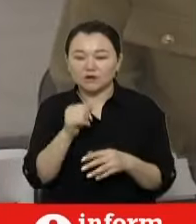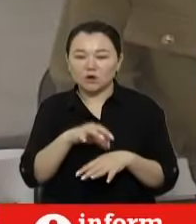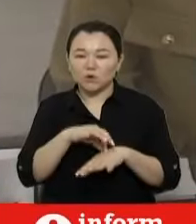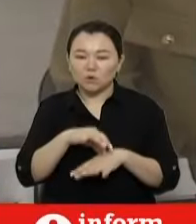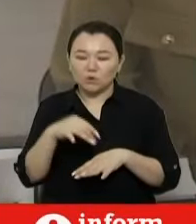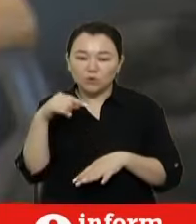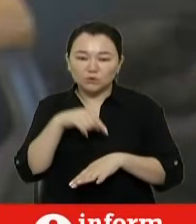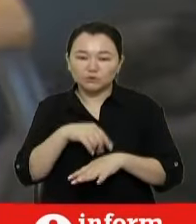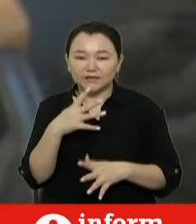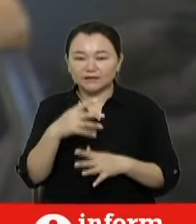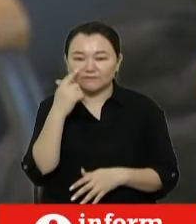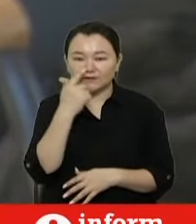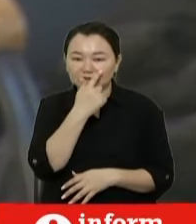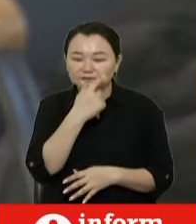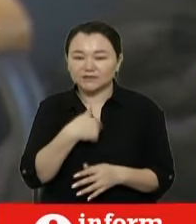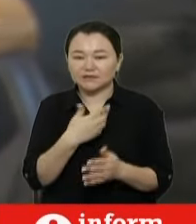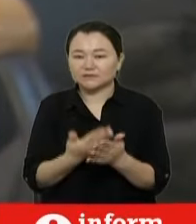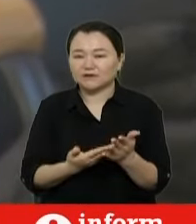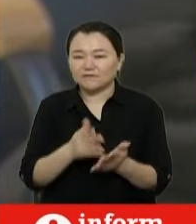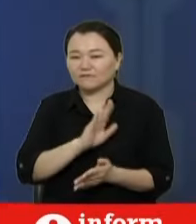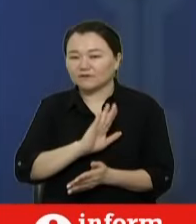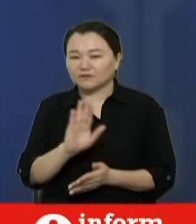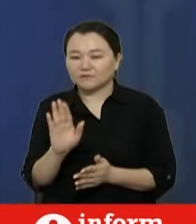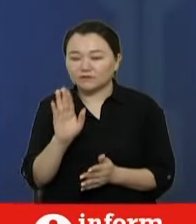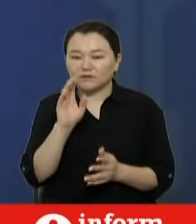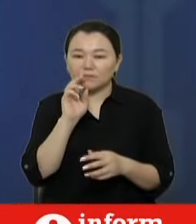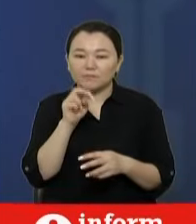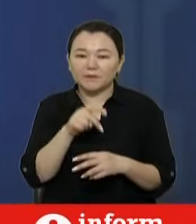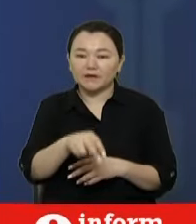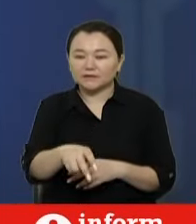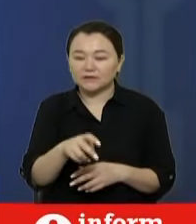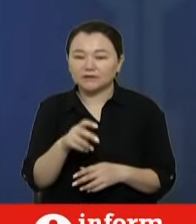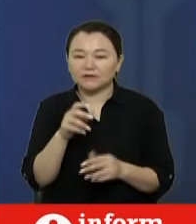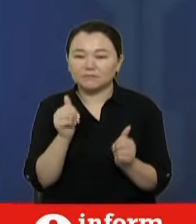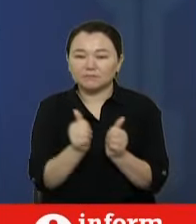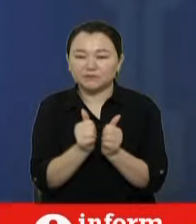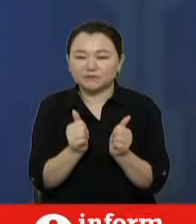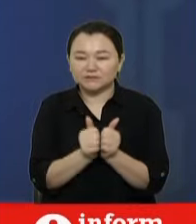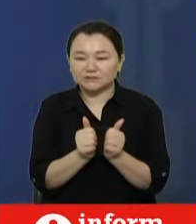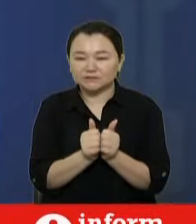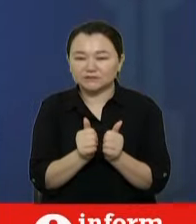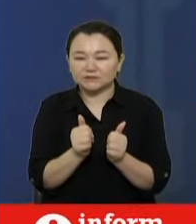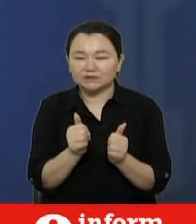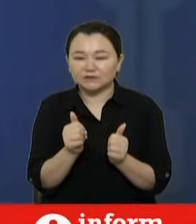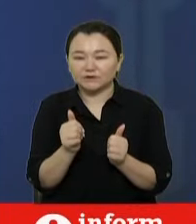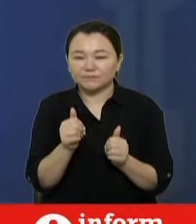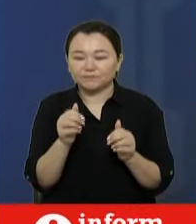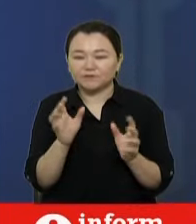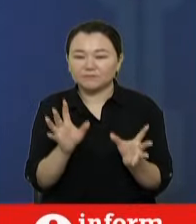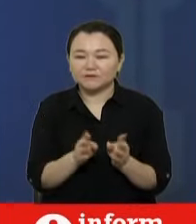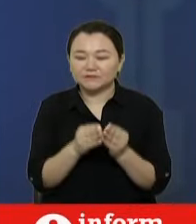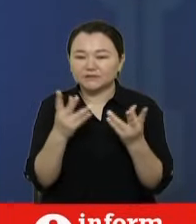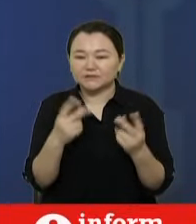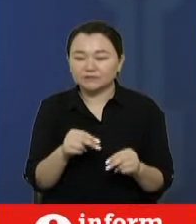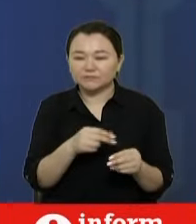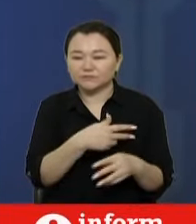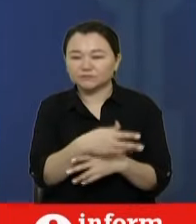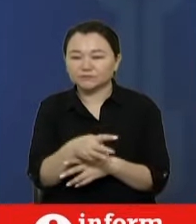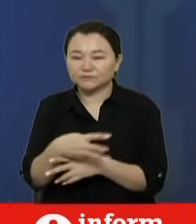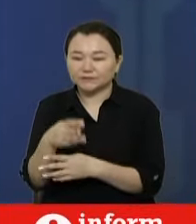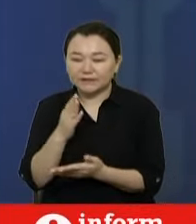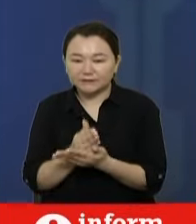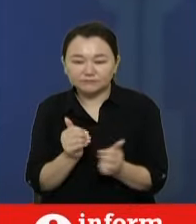в глаза. Я бы не советовала находиться вот прям в непосредственной близости в месте, где проводится эта